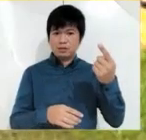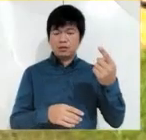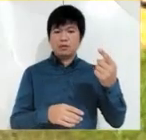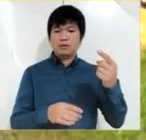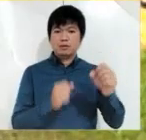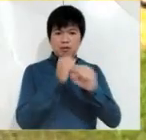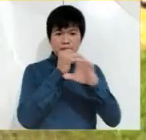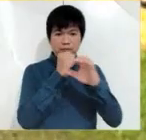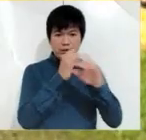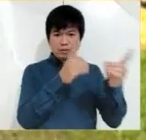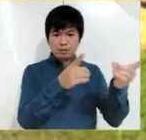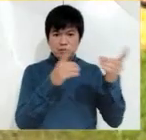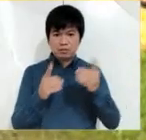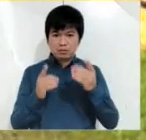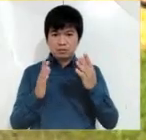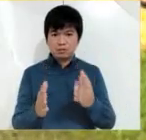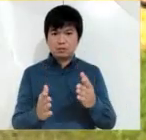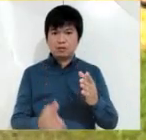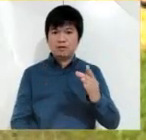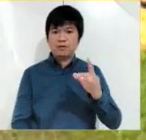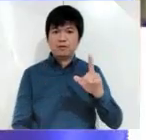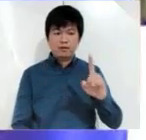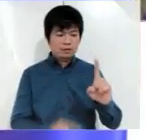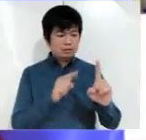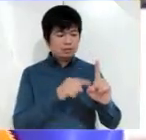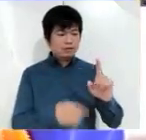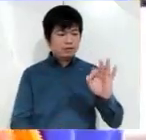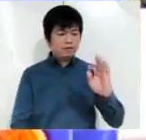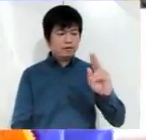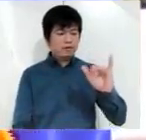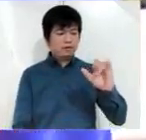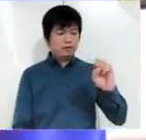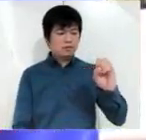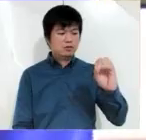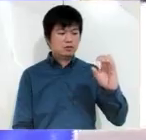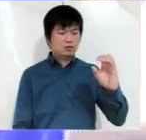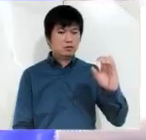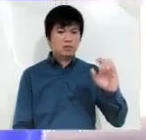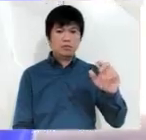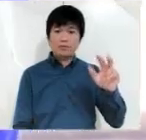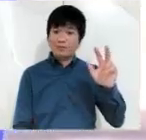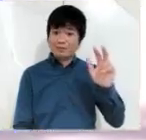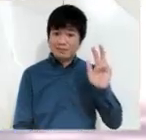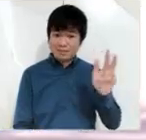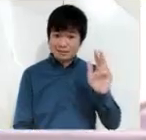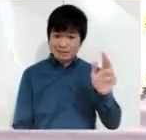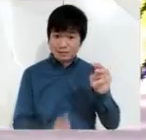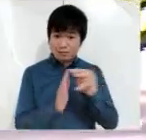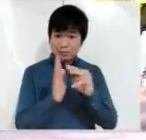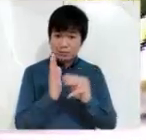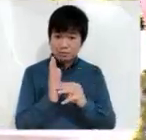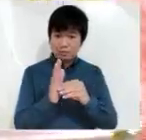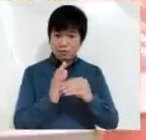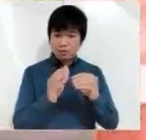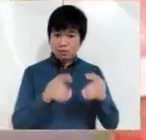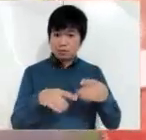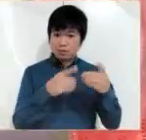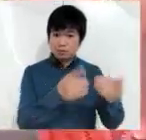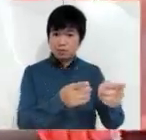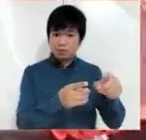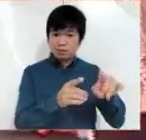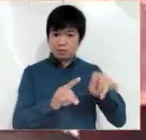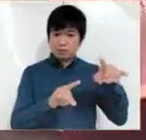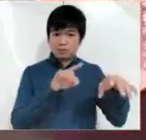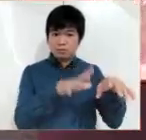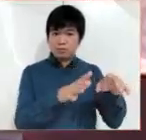si Francisco Tiu Laurel Jr. Ayon sa COMELEC, 30 million pesos ang inambag ni Laurel sa kampanya noon ng partido